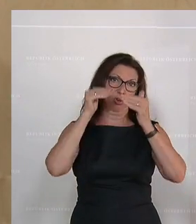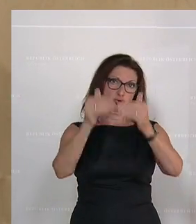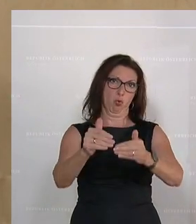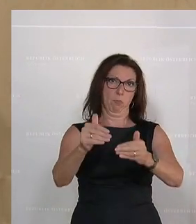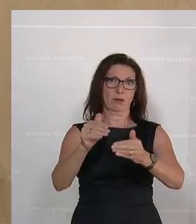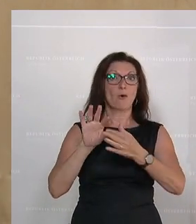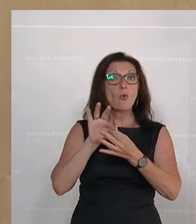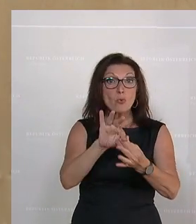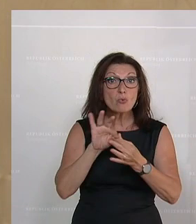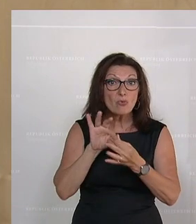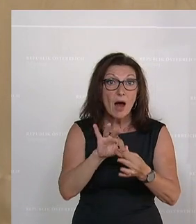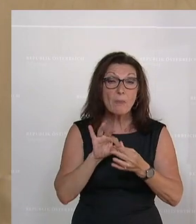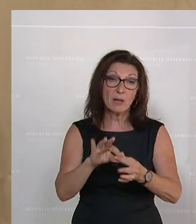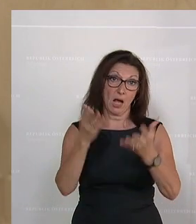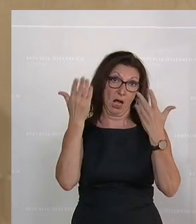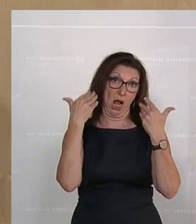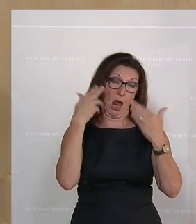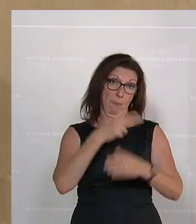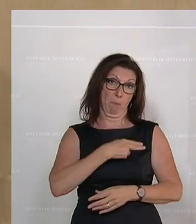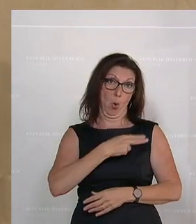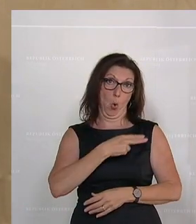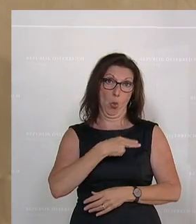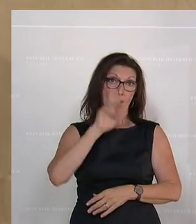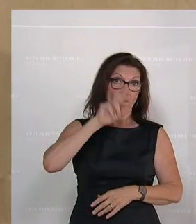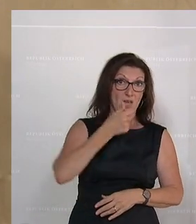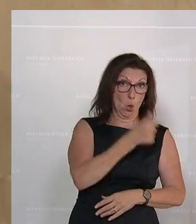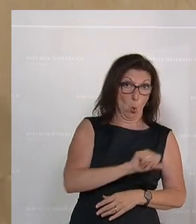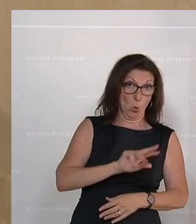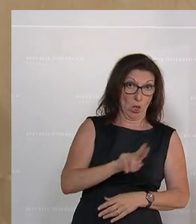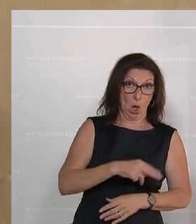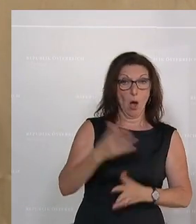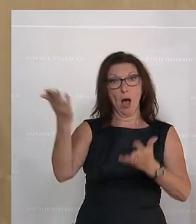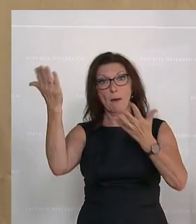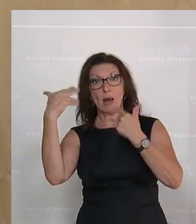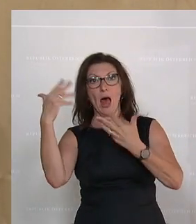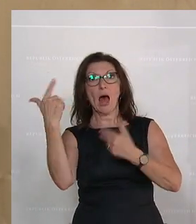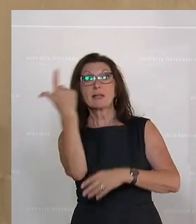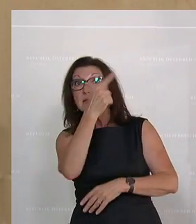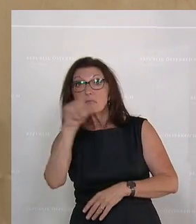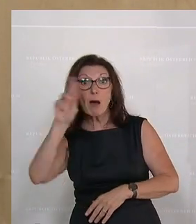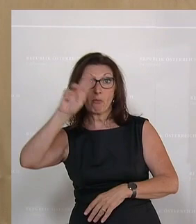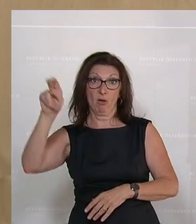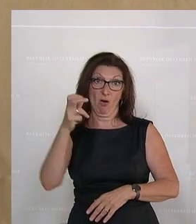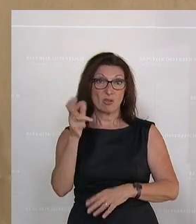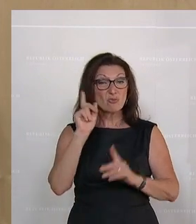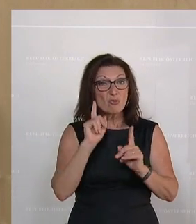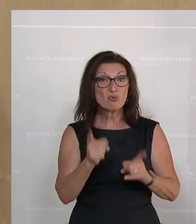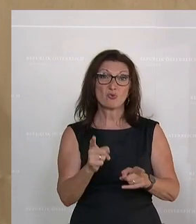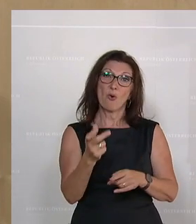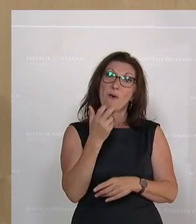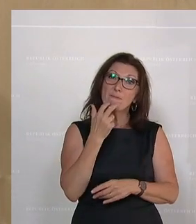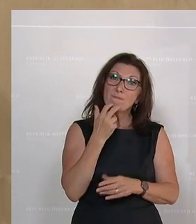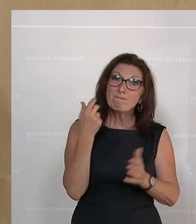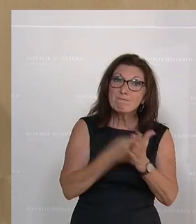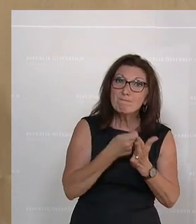eingeführt in wien 100 euro in ländlichen regionen 200 euro metern ausgleich für ihre energiekosten zu schaffen und und das hier